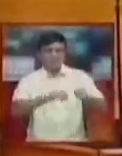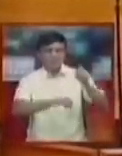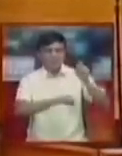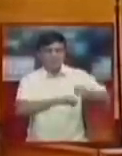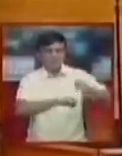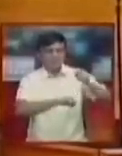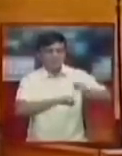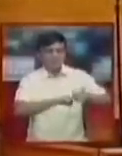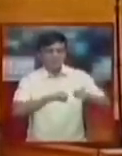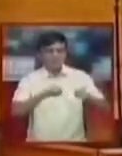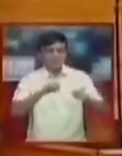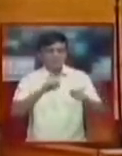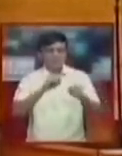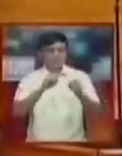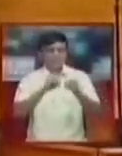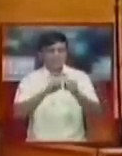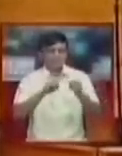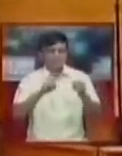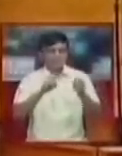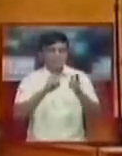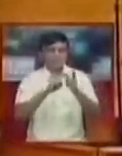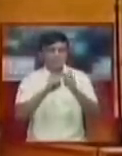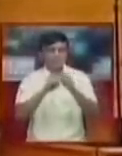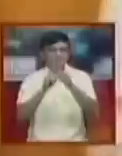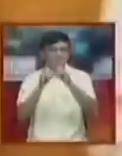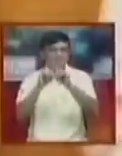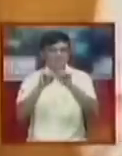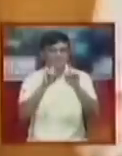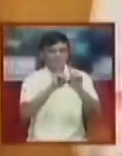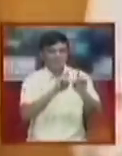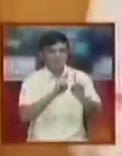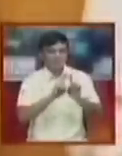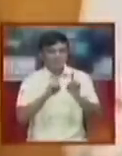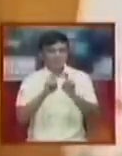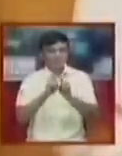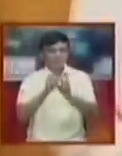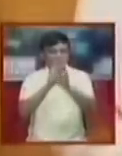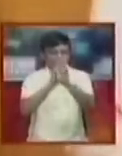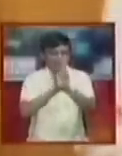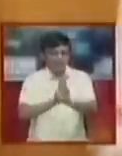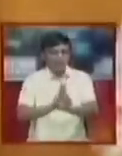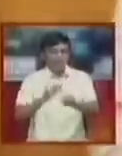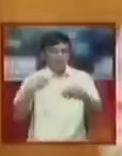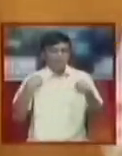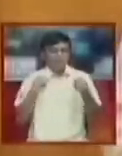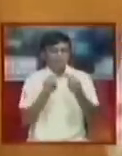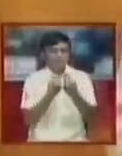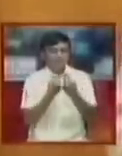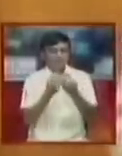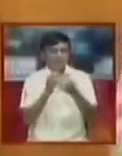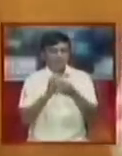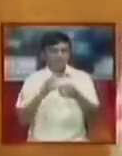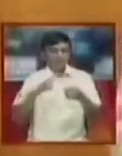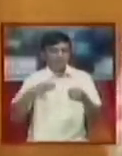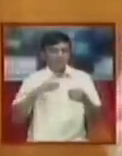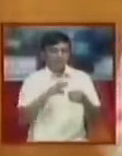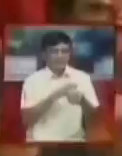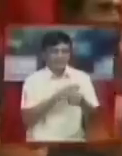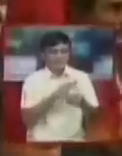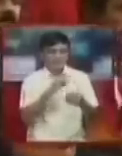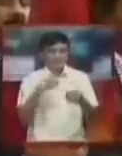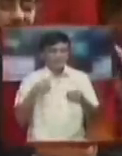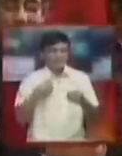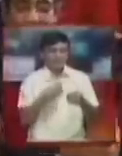mga kagalang-galang na kagawad ng kalipunang diplomatiko, kagalang-galang na miyembro ng Kamara de Representante at